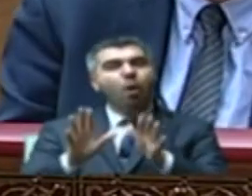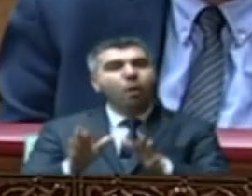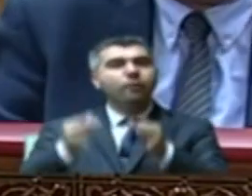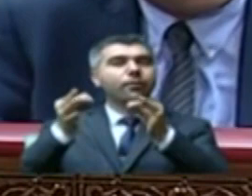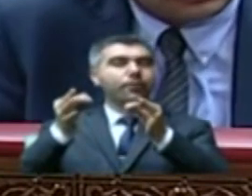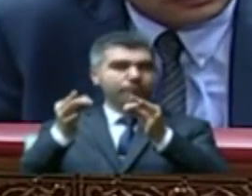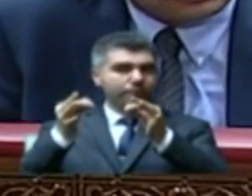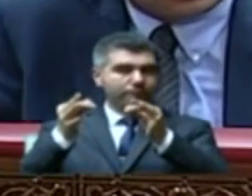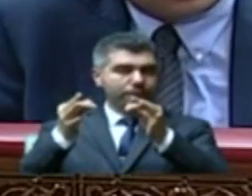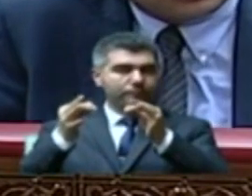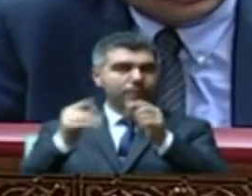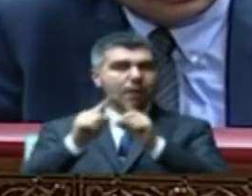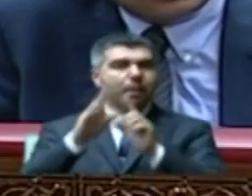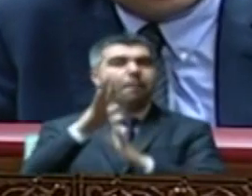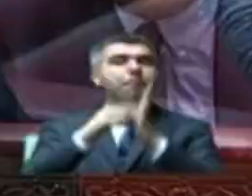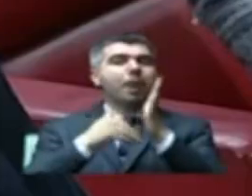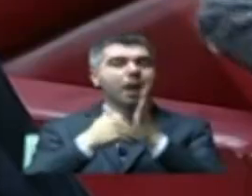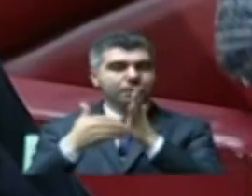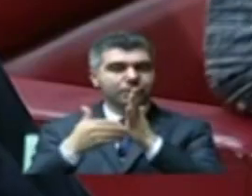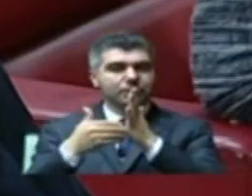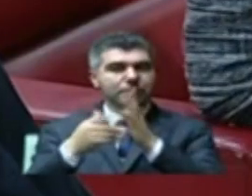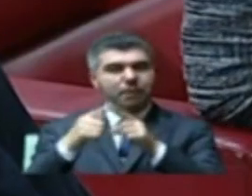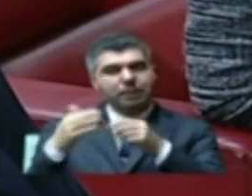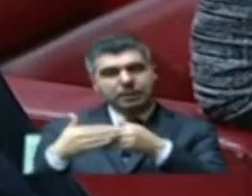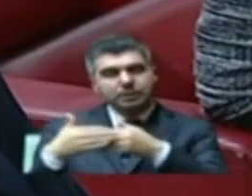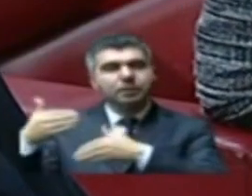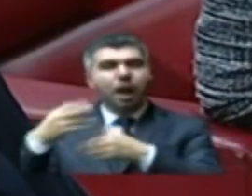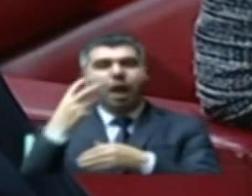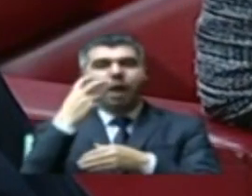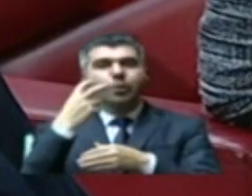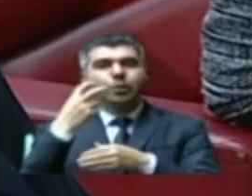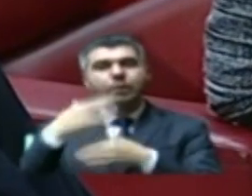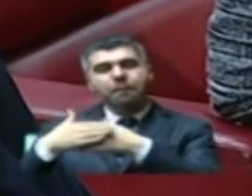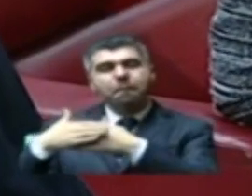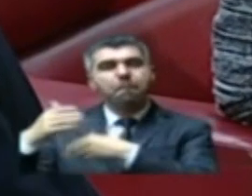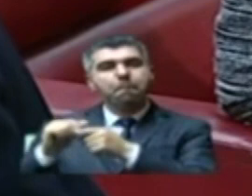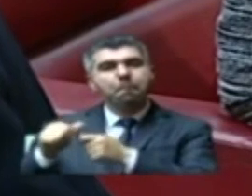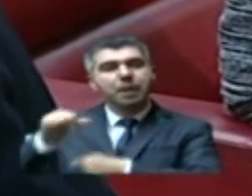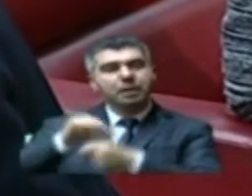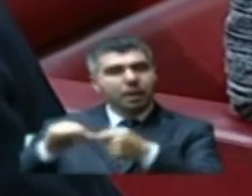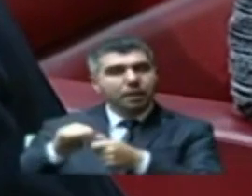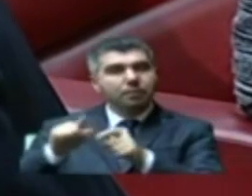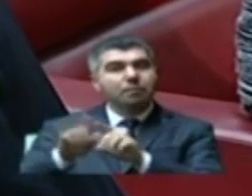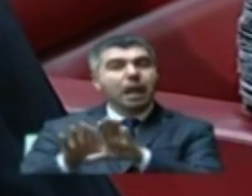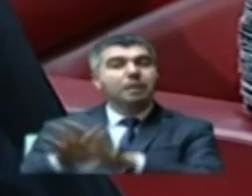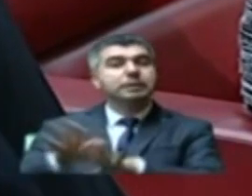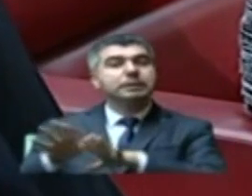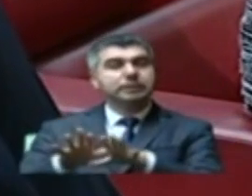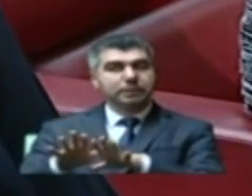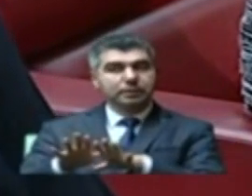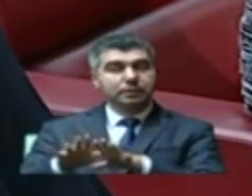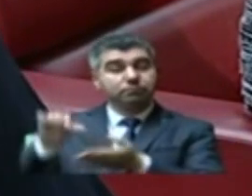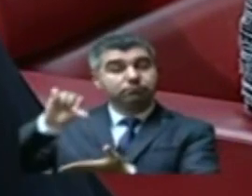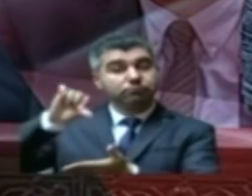كان مبرمج في مدينة تيت ملول، ثم تم إعادة ترحيل المشروع إلى مدينة تيزنيت ليتم